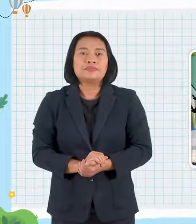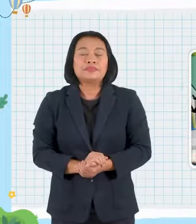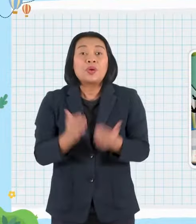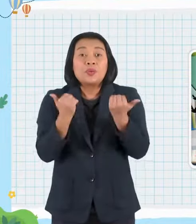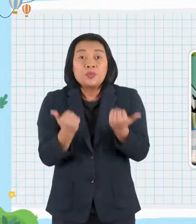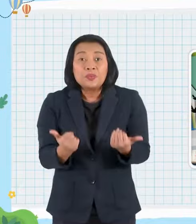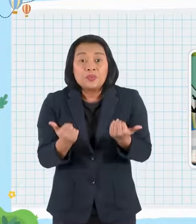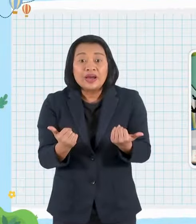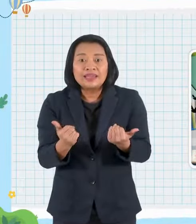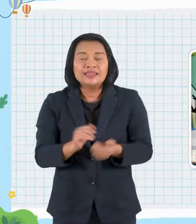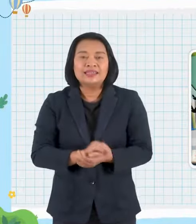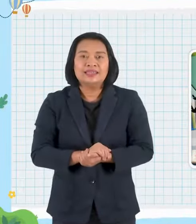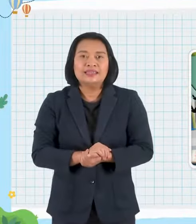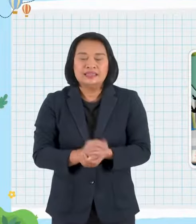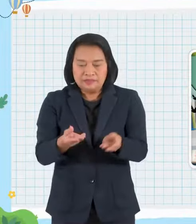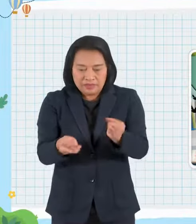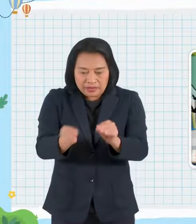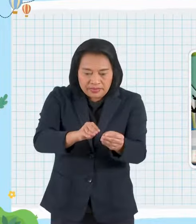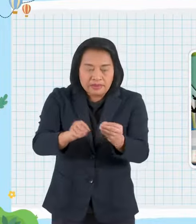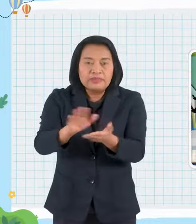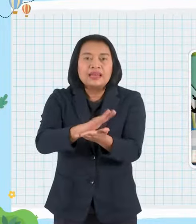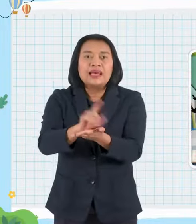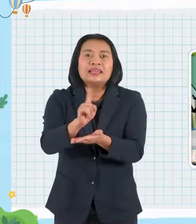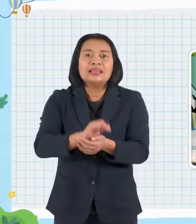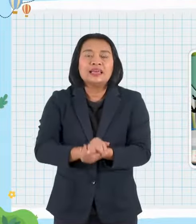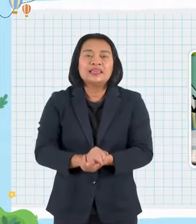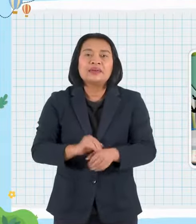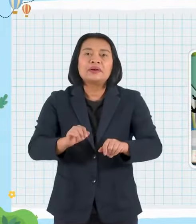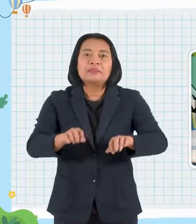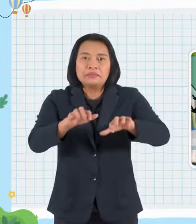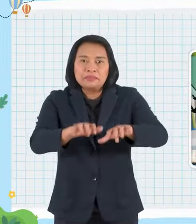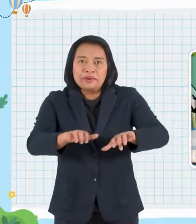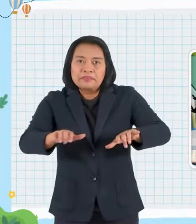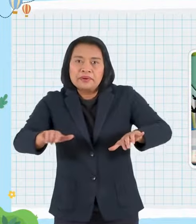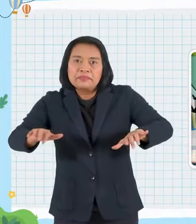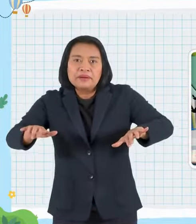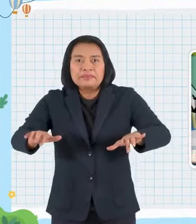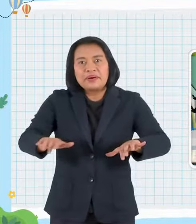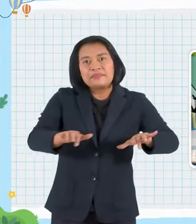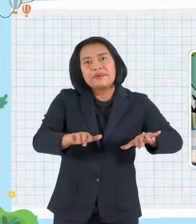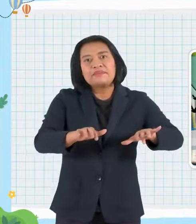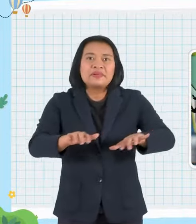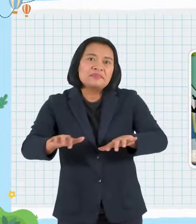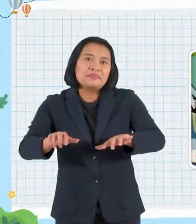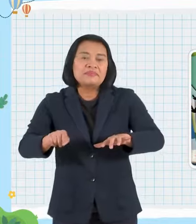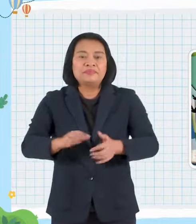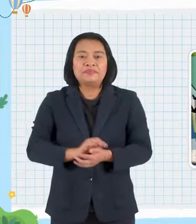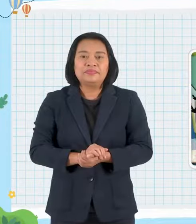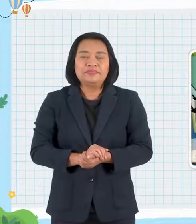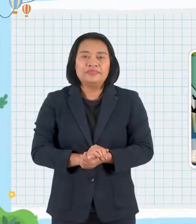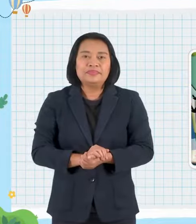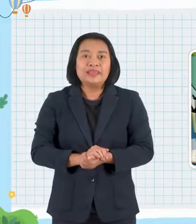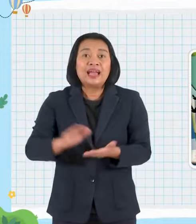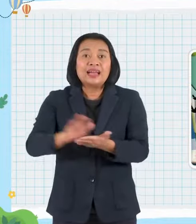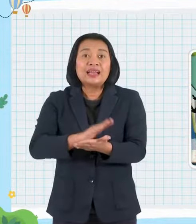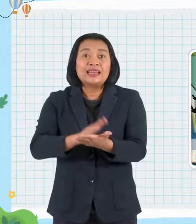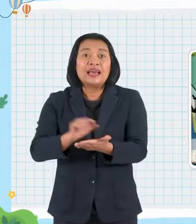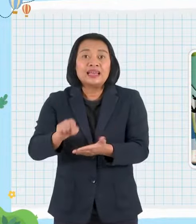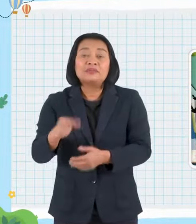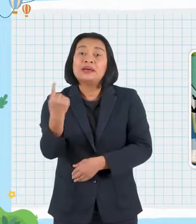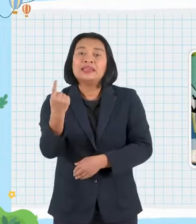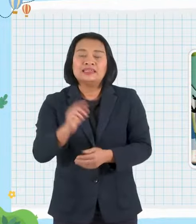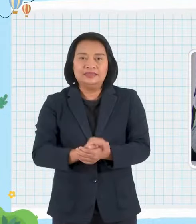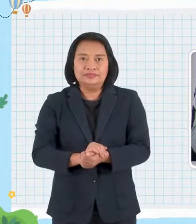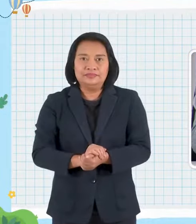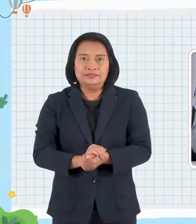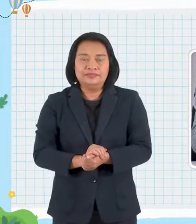่วันนี้พี่ปอมเตรียมแบบพับเปียโนเอาไว้นะครับน้องๆเตรียมกระดาษขึ้นมา1แผ่นก